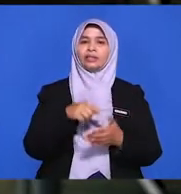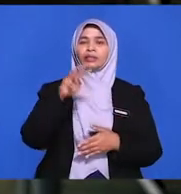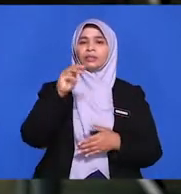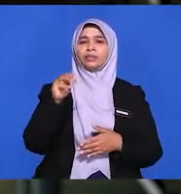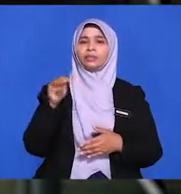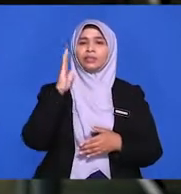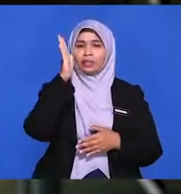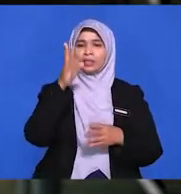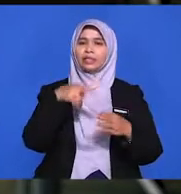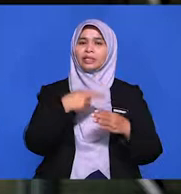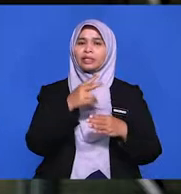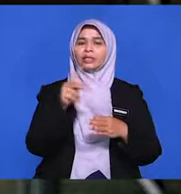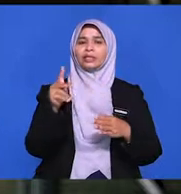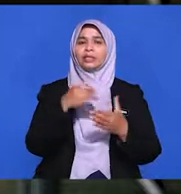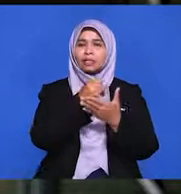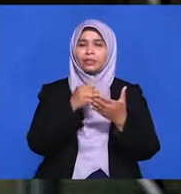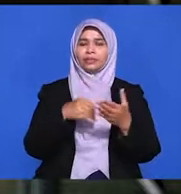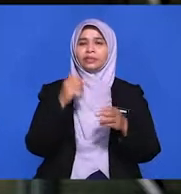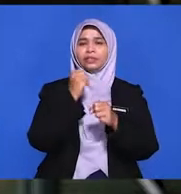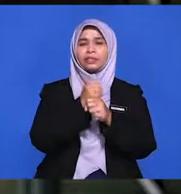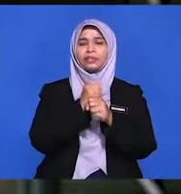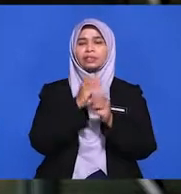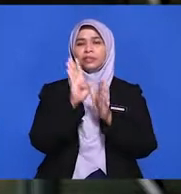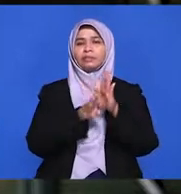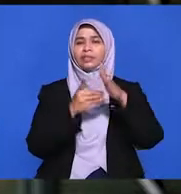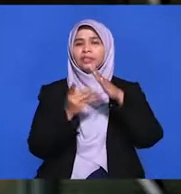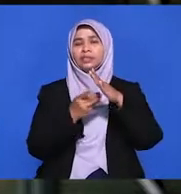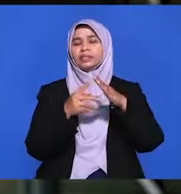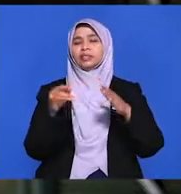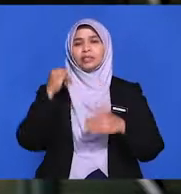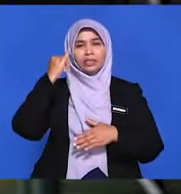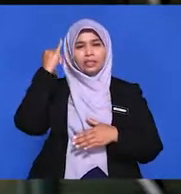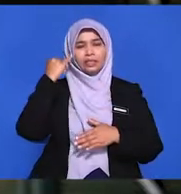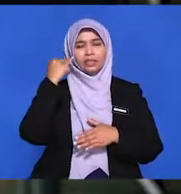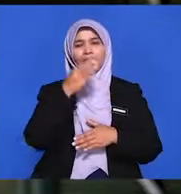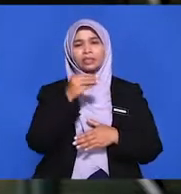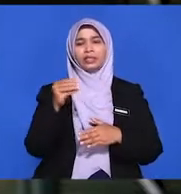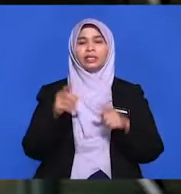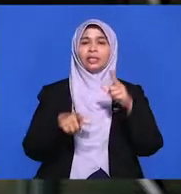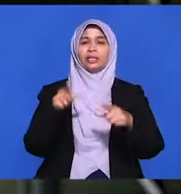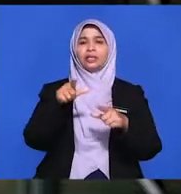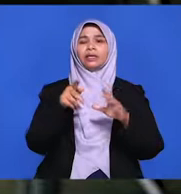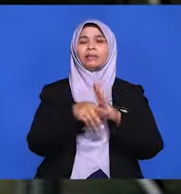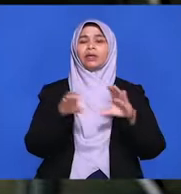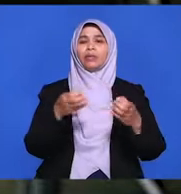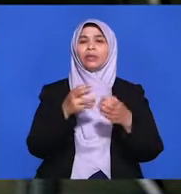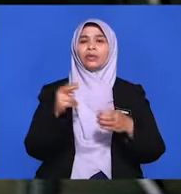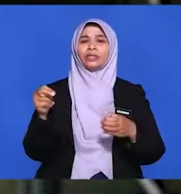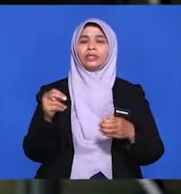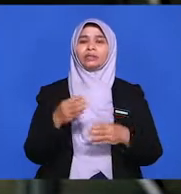menghasilkan lukisan kerja berdasarkan idea dan langkah-langkah pembuatan.